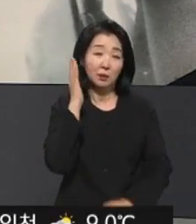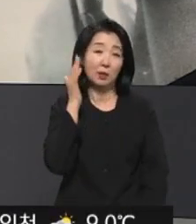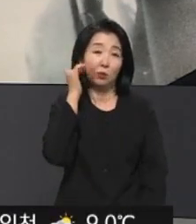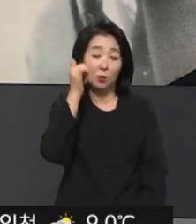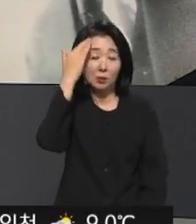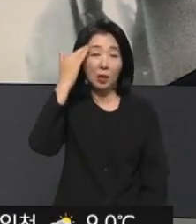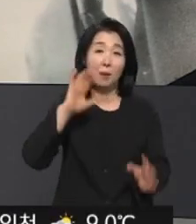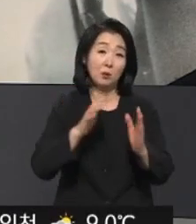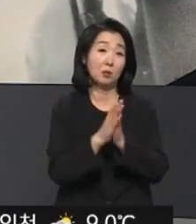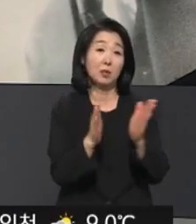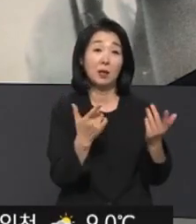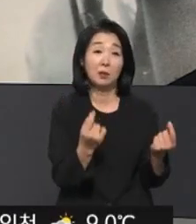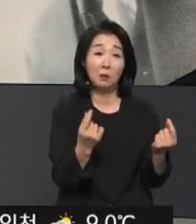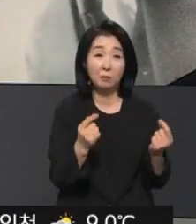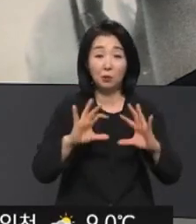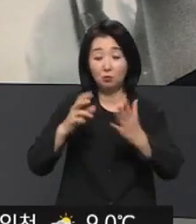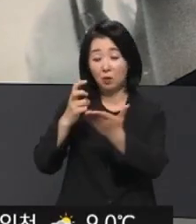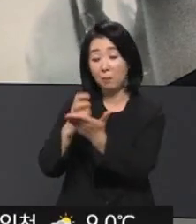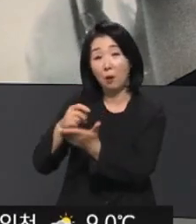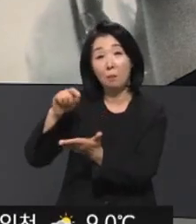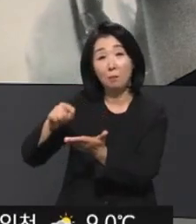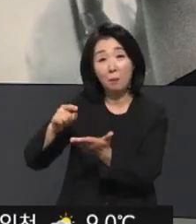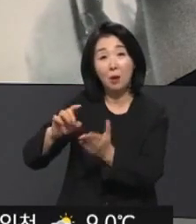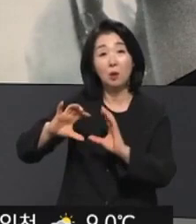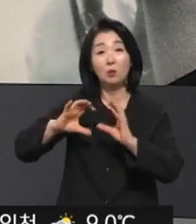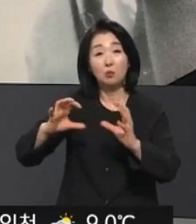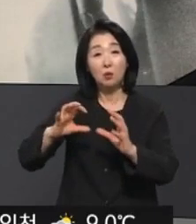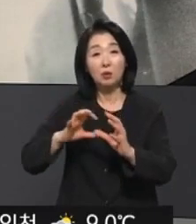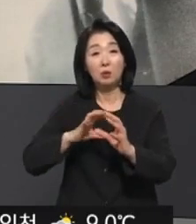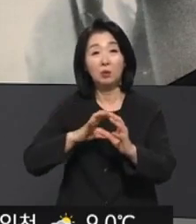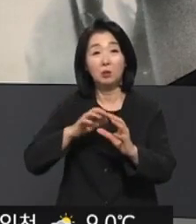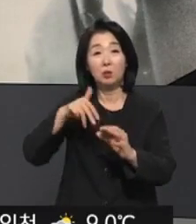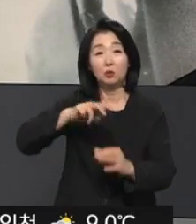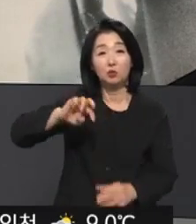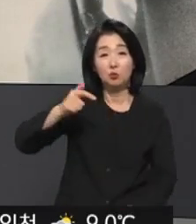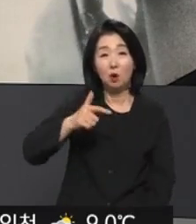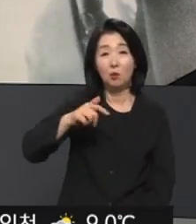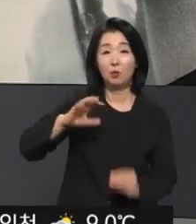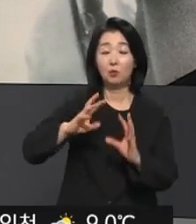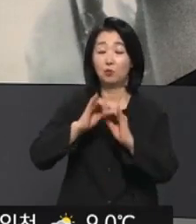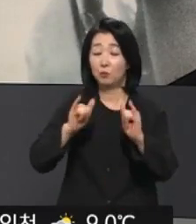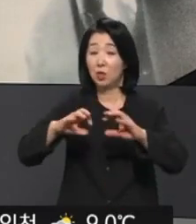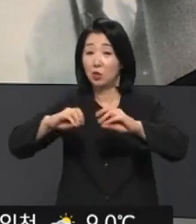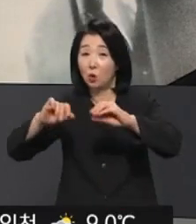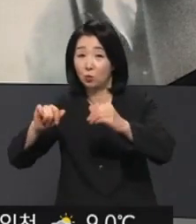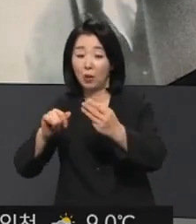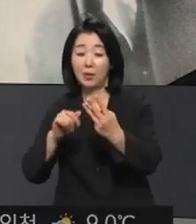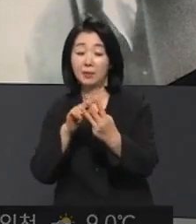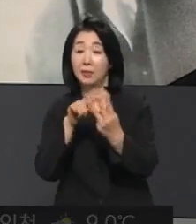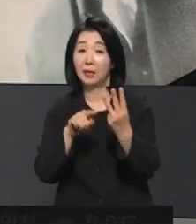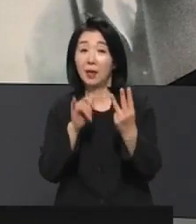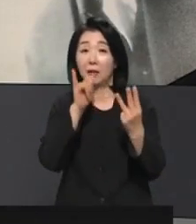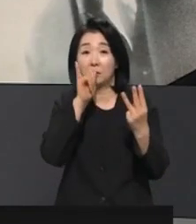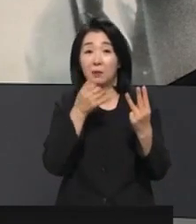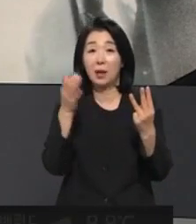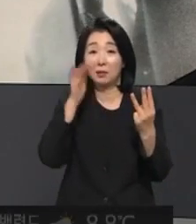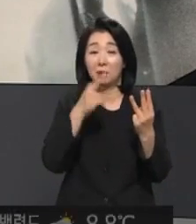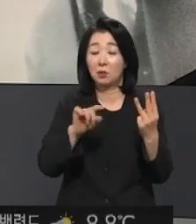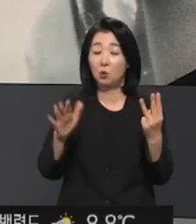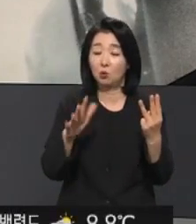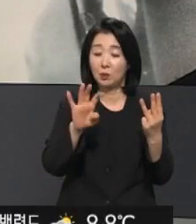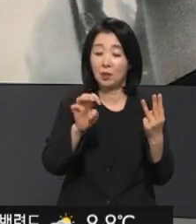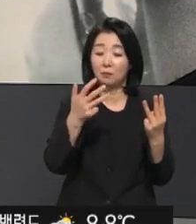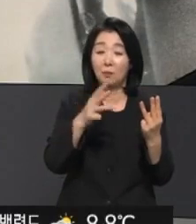이 국제법적으로 국가는 주권, 국민, 영토의 3요소로 이뤄지는데 이 1948년 이전에는 이 3요소